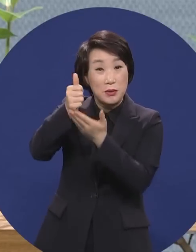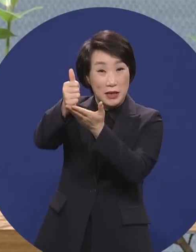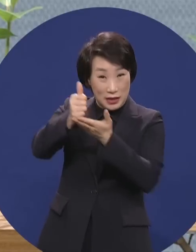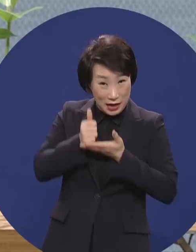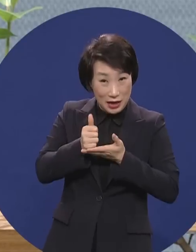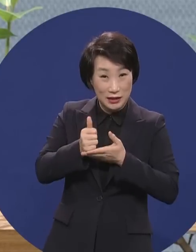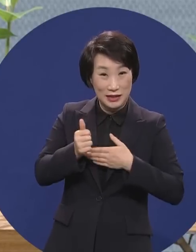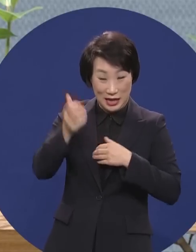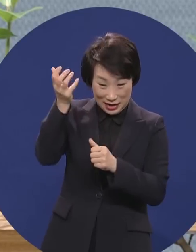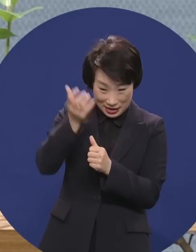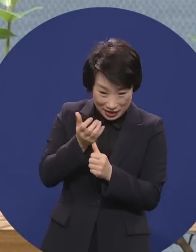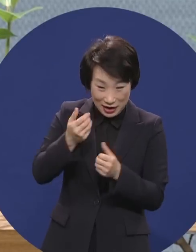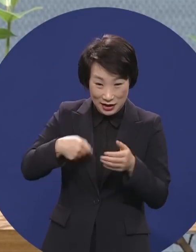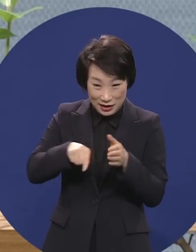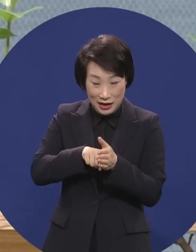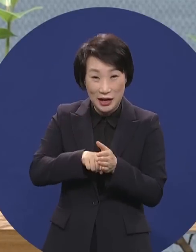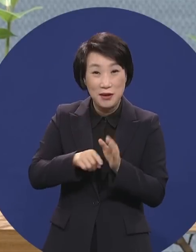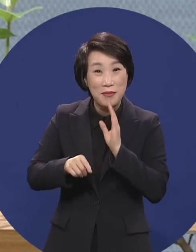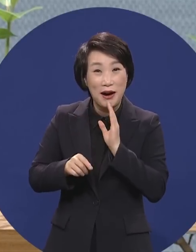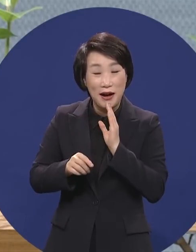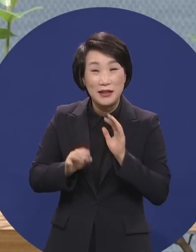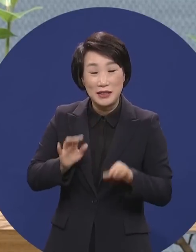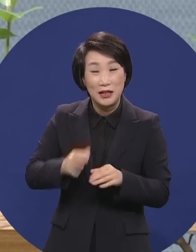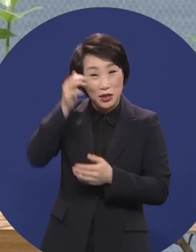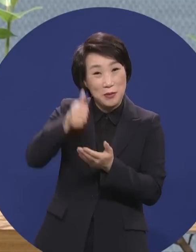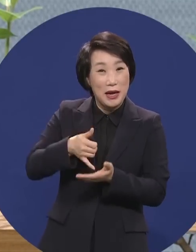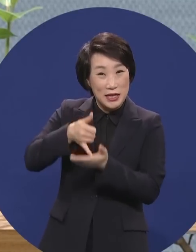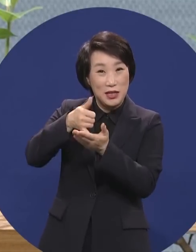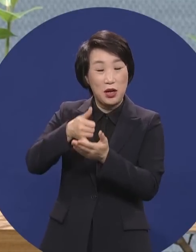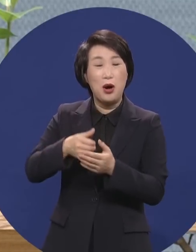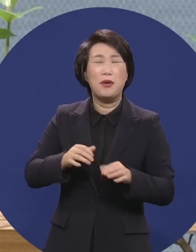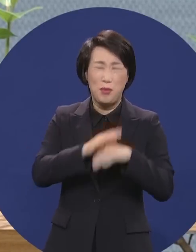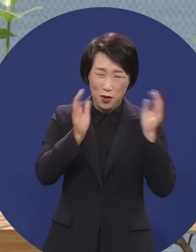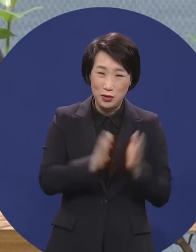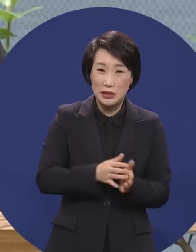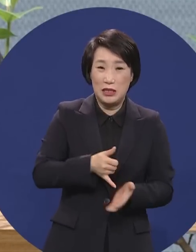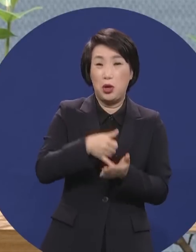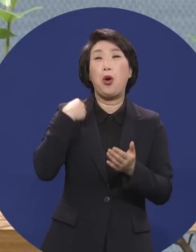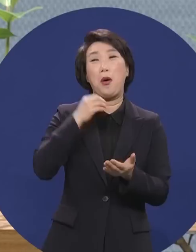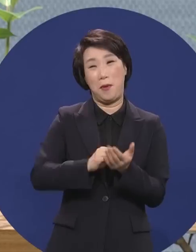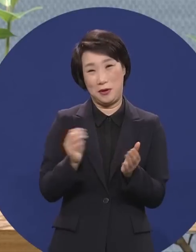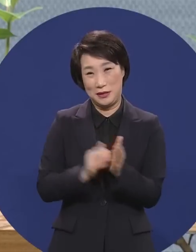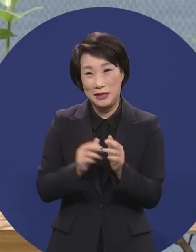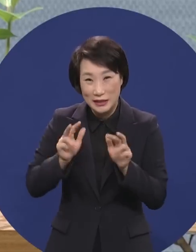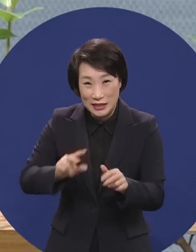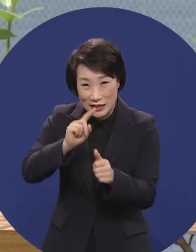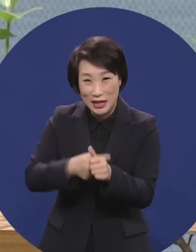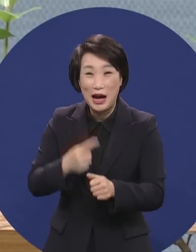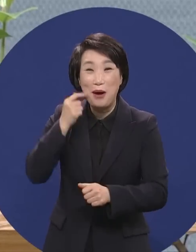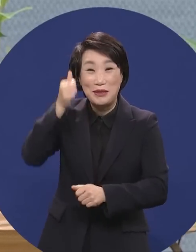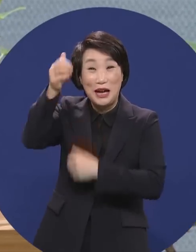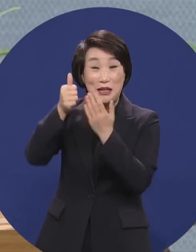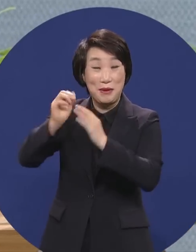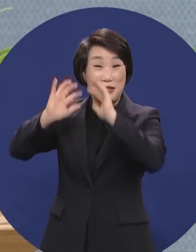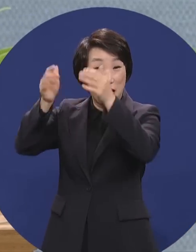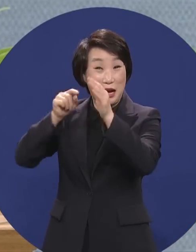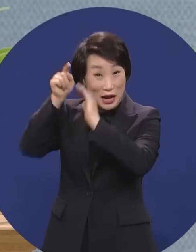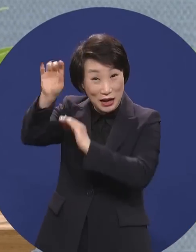안에 임해서 성령의 인격으로 전인격이 회복되면 아버지 나라에 가게 될 것이다.